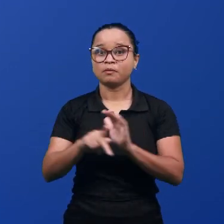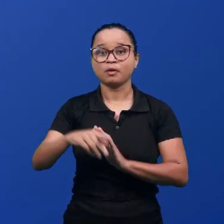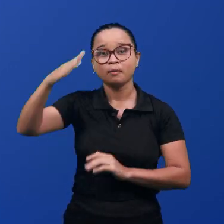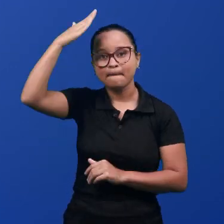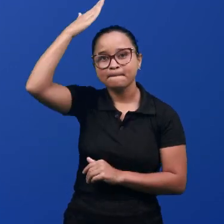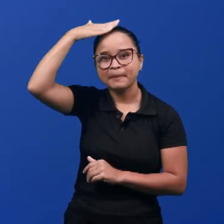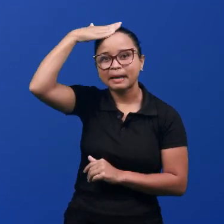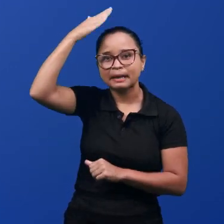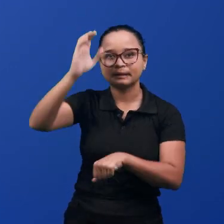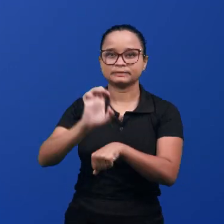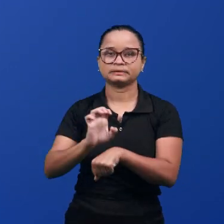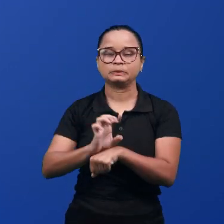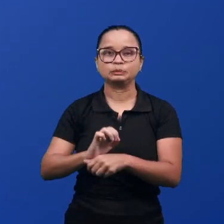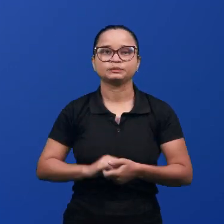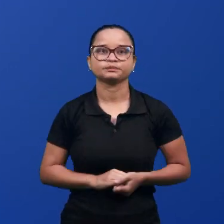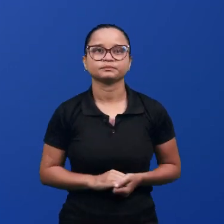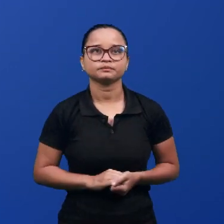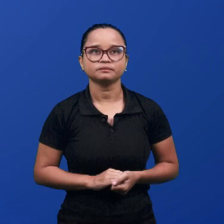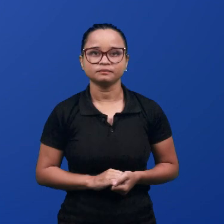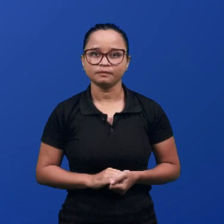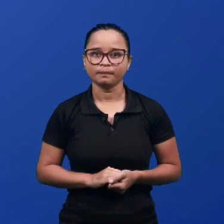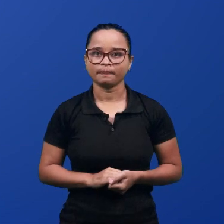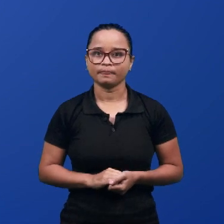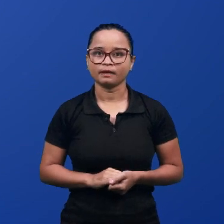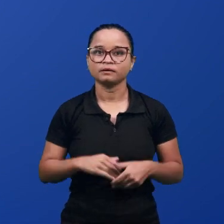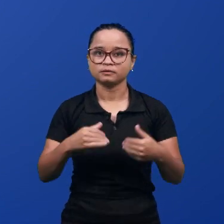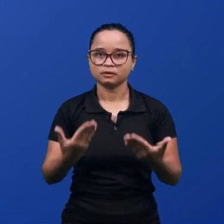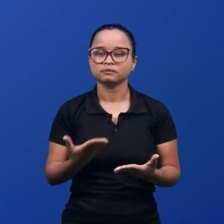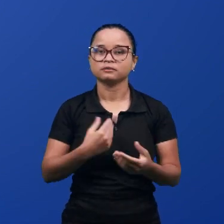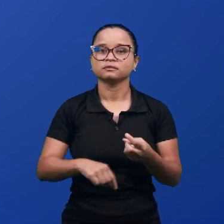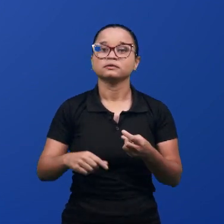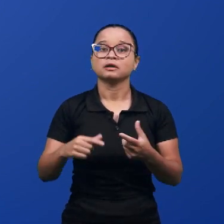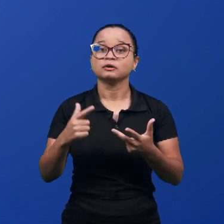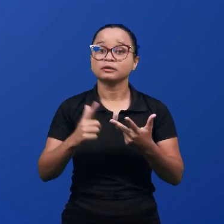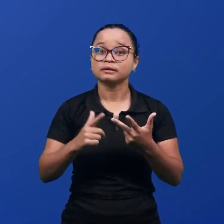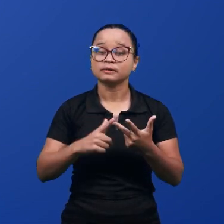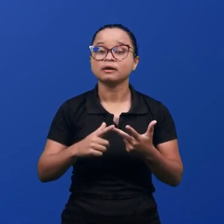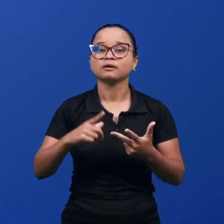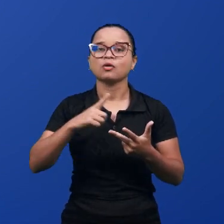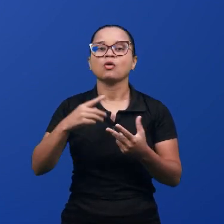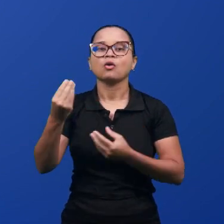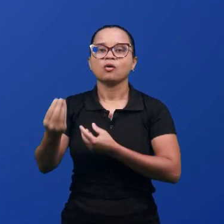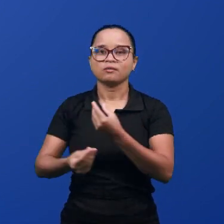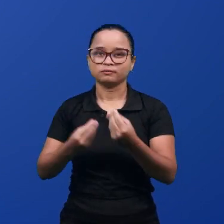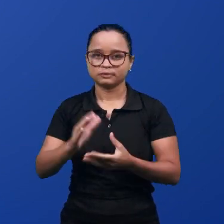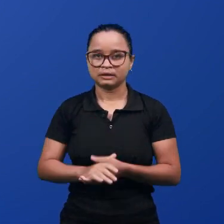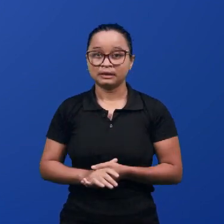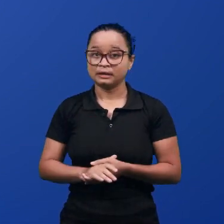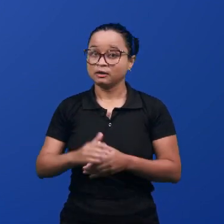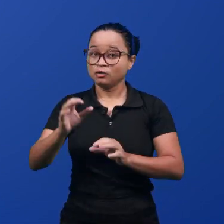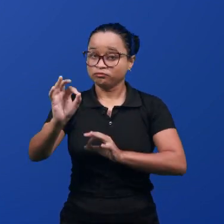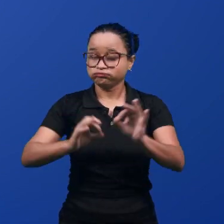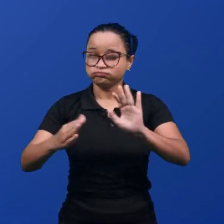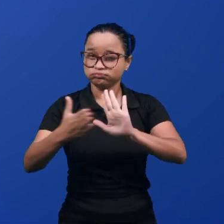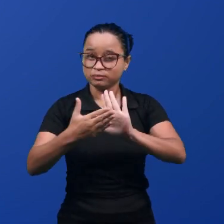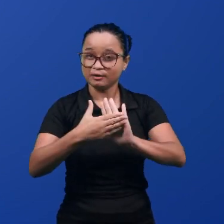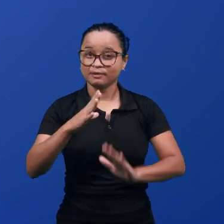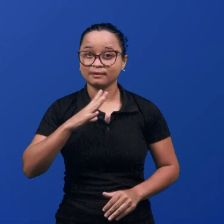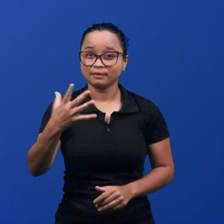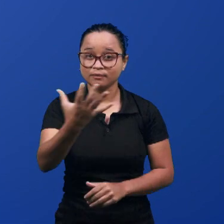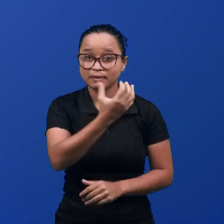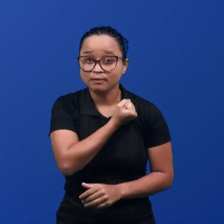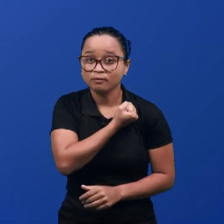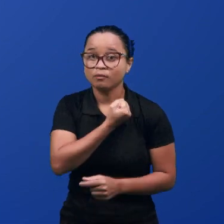paix du Seigneur Jésus, mes frères. La réponse à la question numéro 3, il n'est pas possible de dispenser l'élection dans le projet de